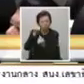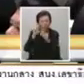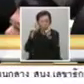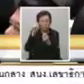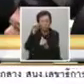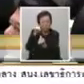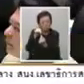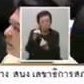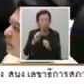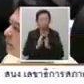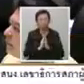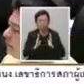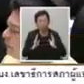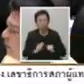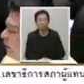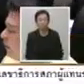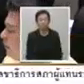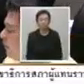ค่ะขอบคุณค่ะ